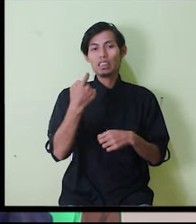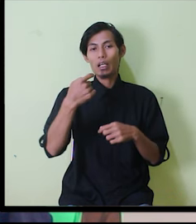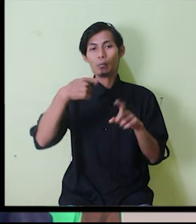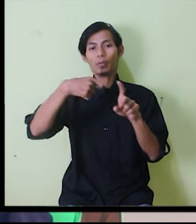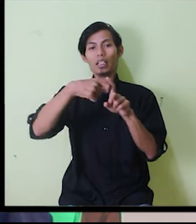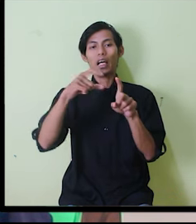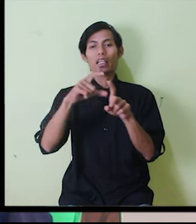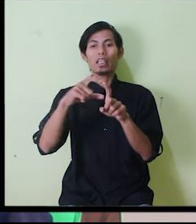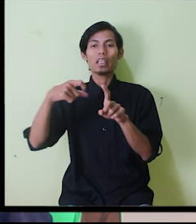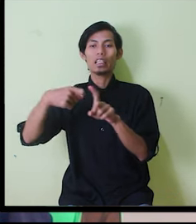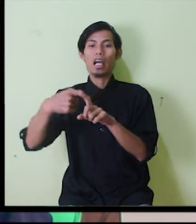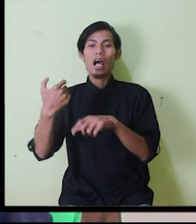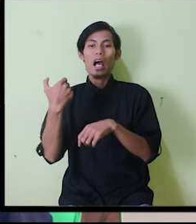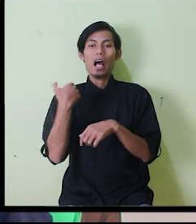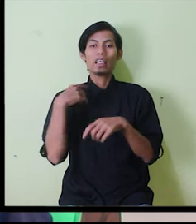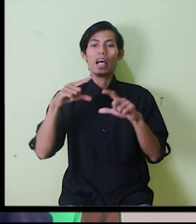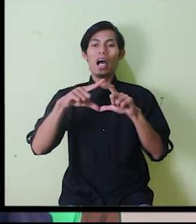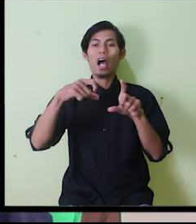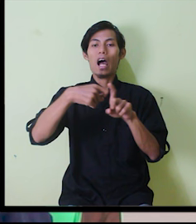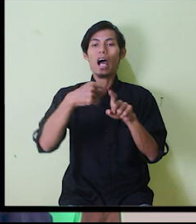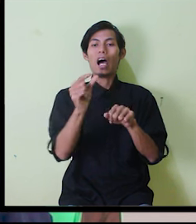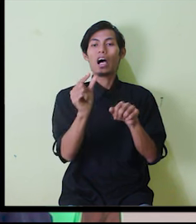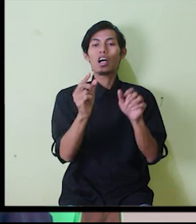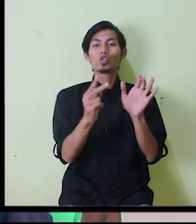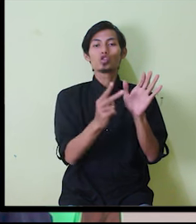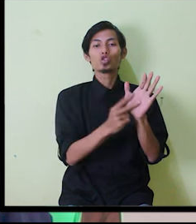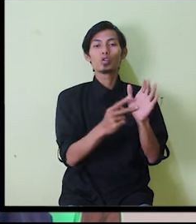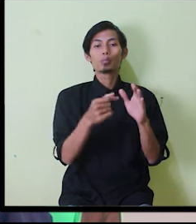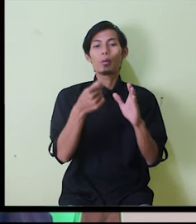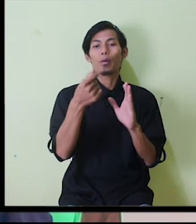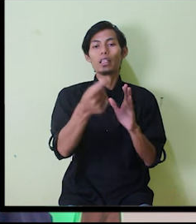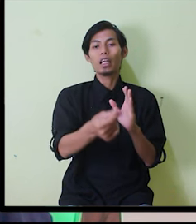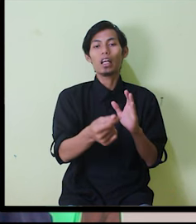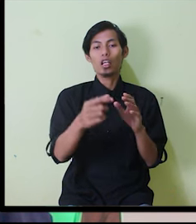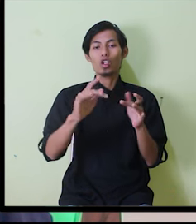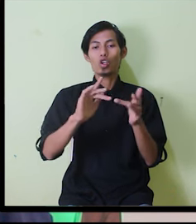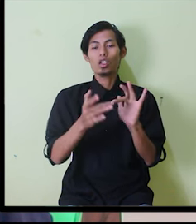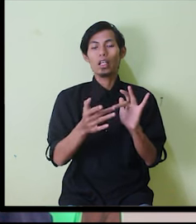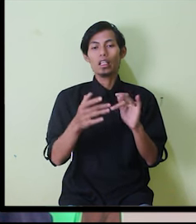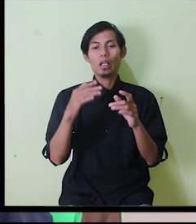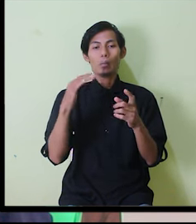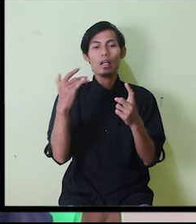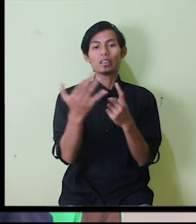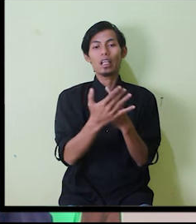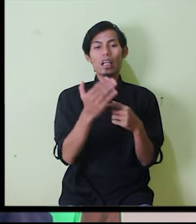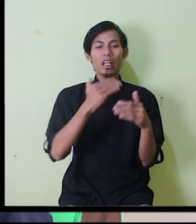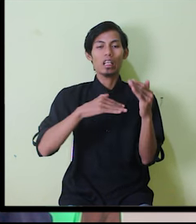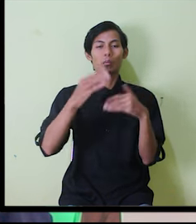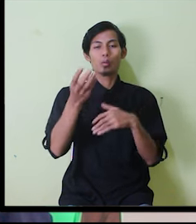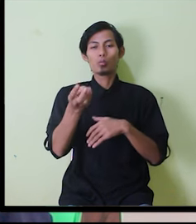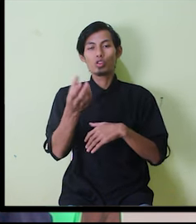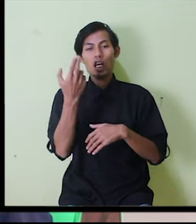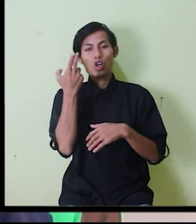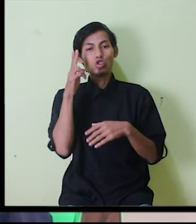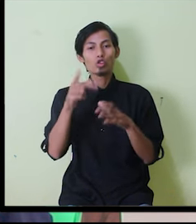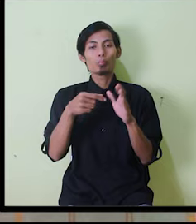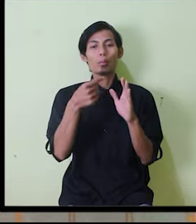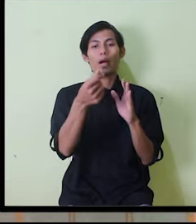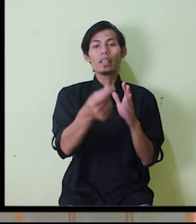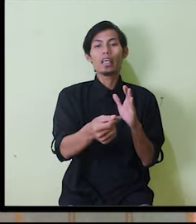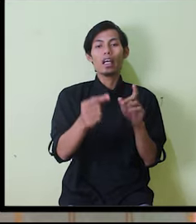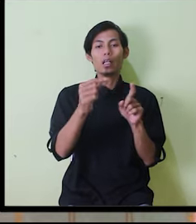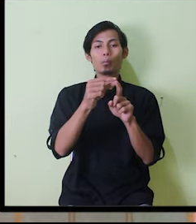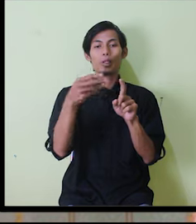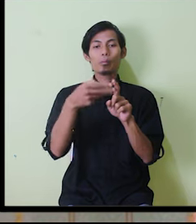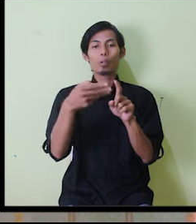pembayaran online Oke jadi masyarakat lebih mudah untuk membayar PBB secara online Oke kalau